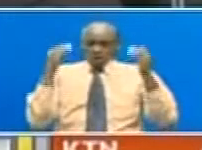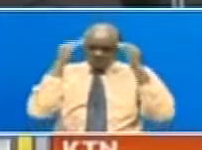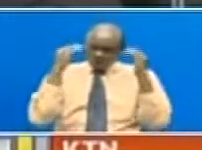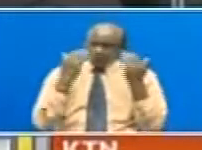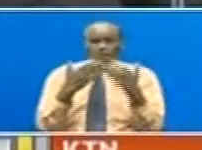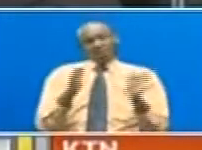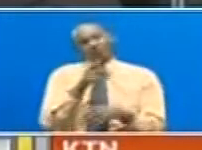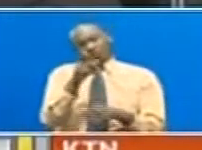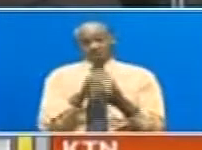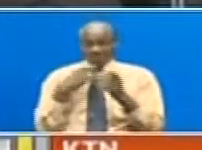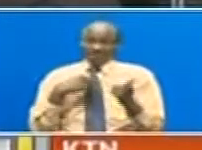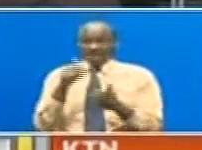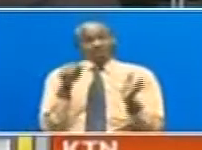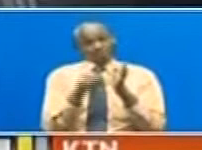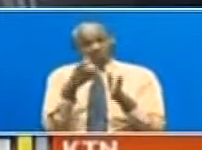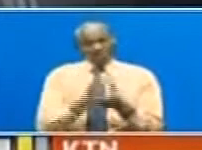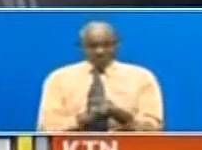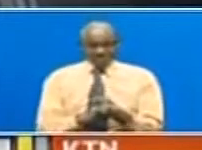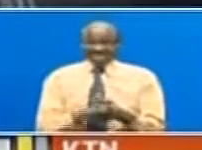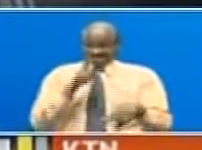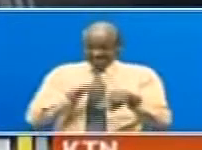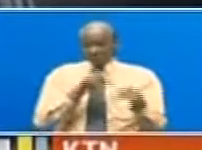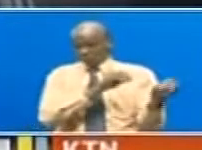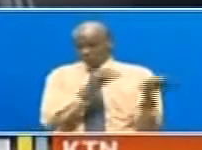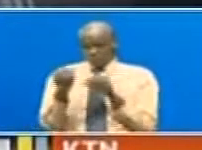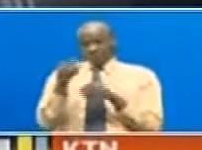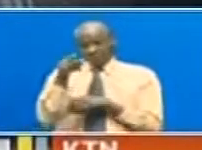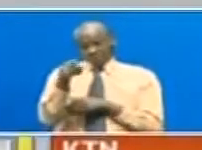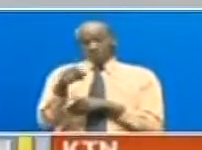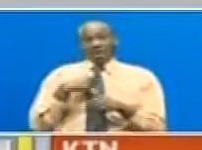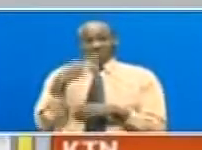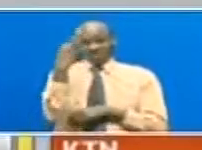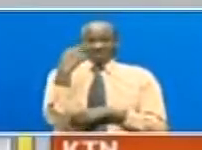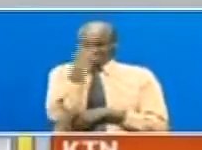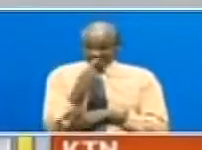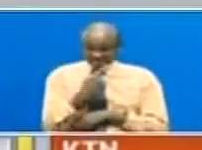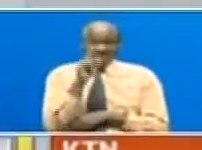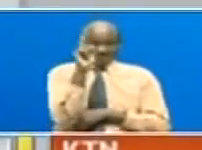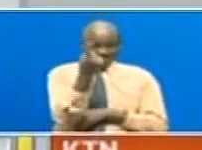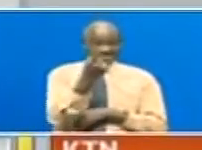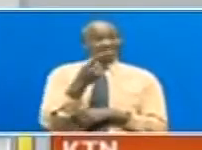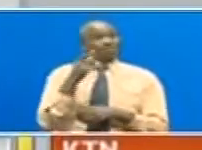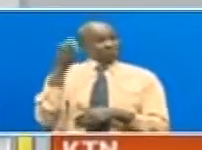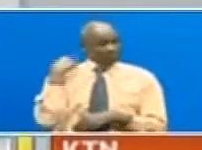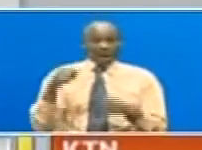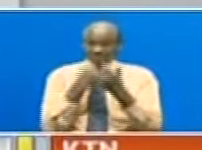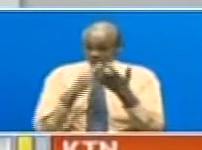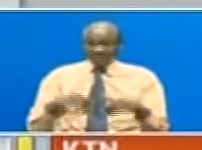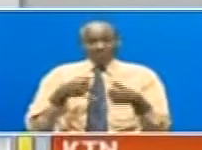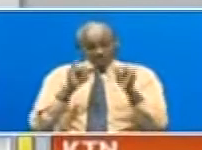open. Mchakato wa kuhamia mfumo wa dijitali umewekwa katika awamu tatu. Awamu ya kwanza ilitekelezwa kuanzia